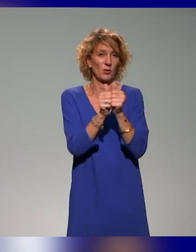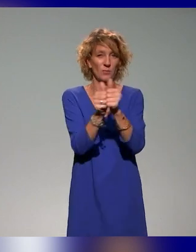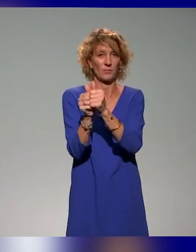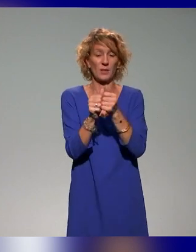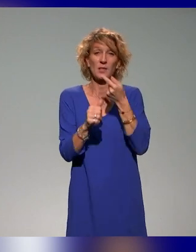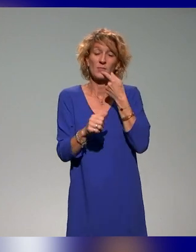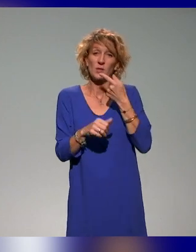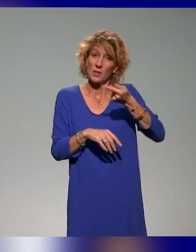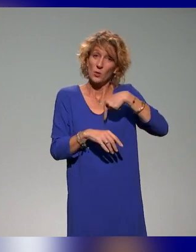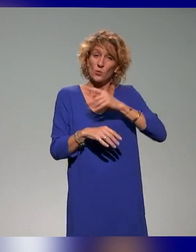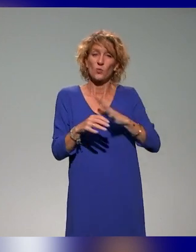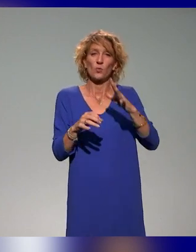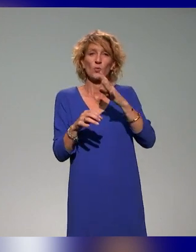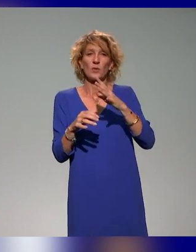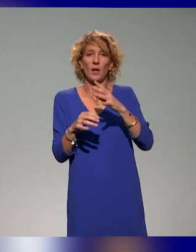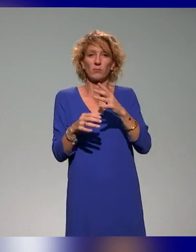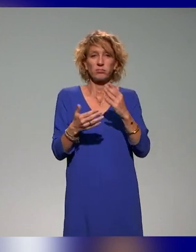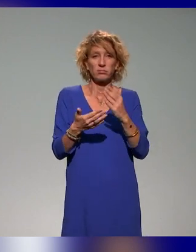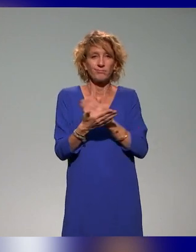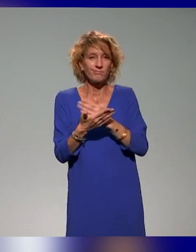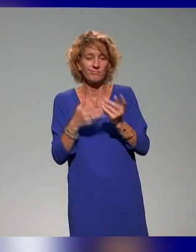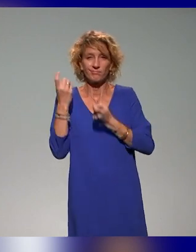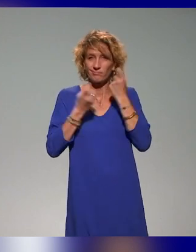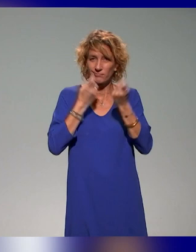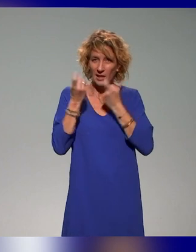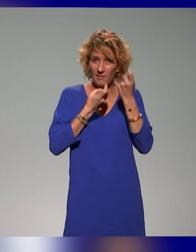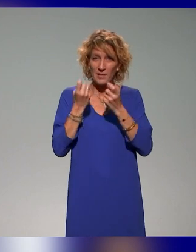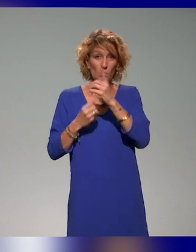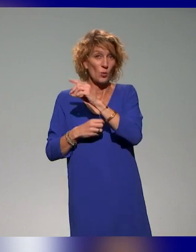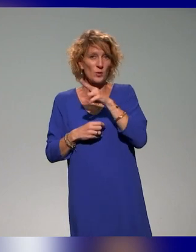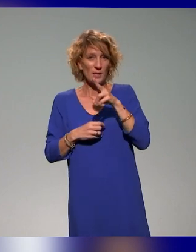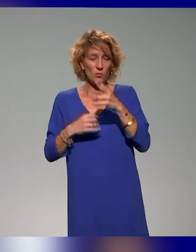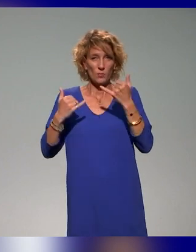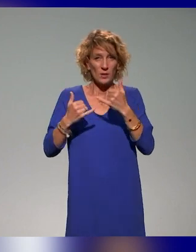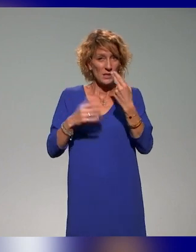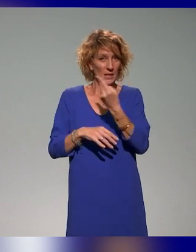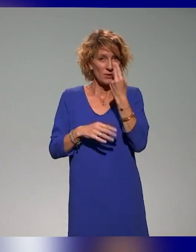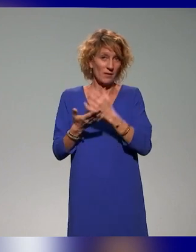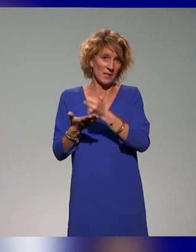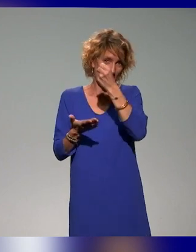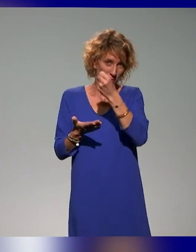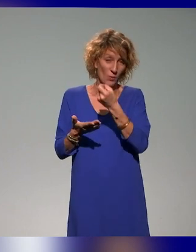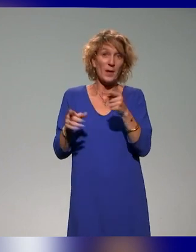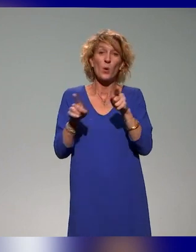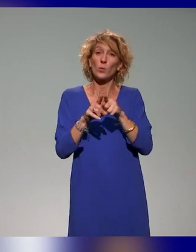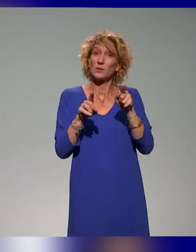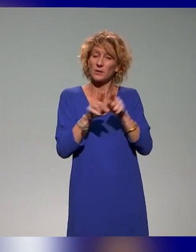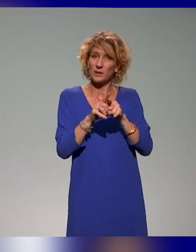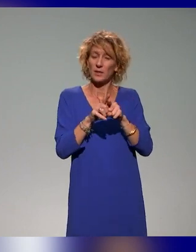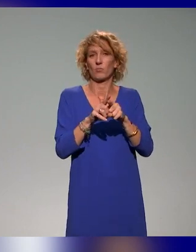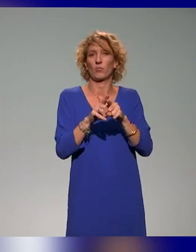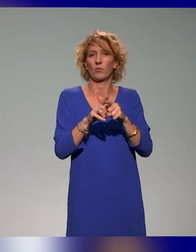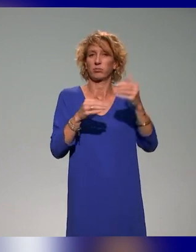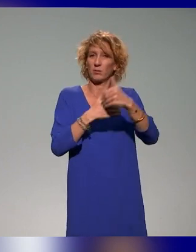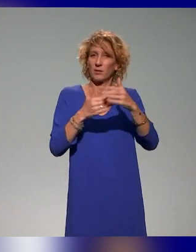du DU référent accessibilité numérique. Déjà, à tout honneur, tout seigneur, tout honneur, au niveau de l'Université de La Réunion, évidemment, mais aussi au niveau de l'enseignement